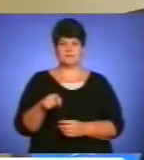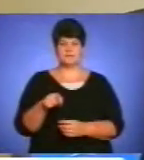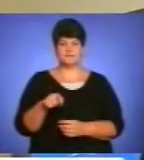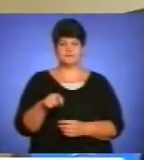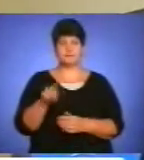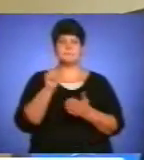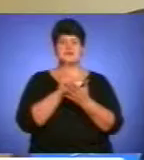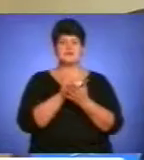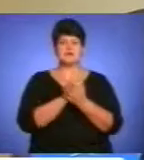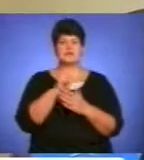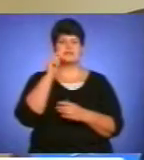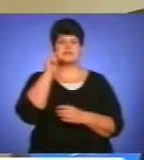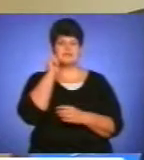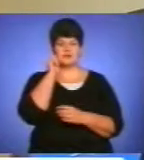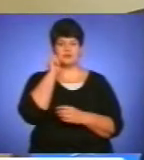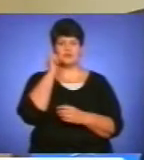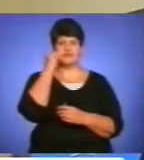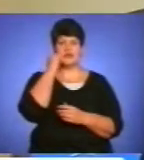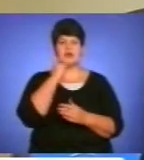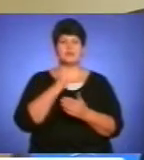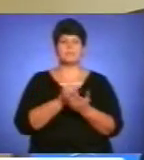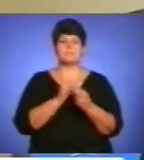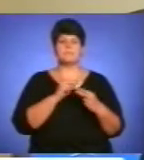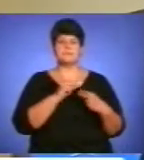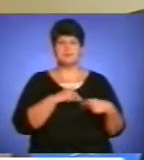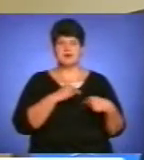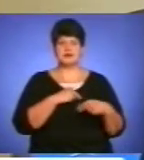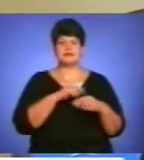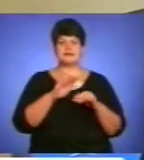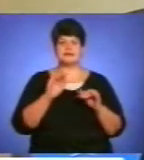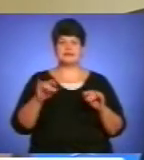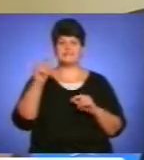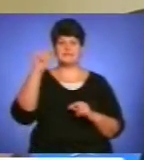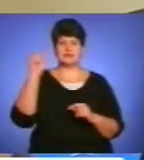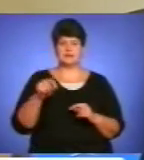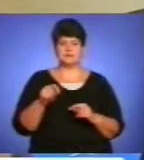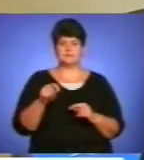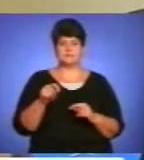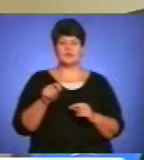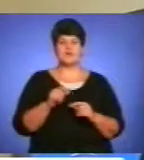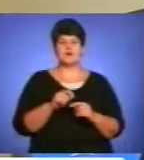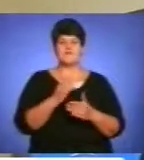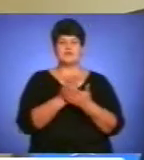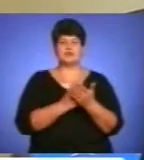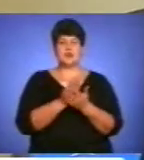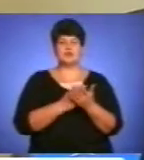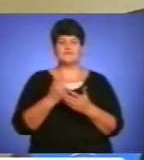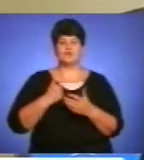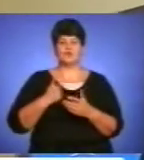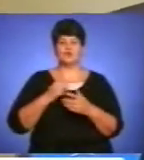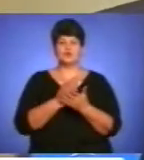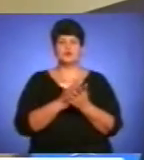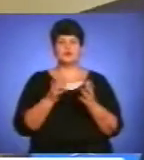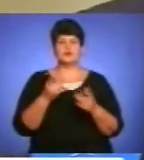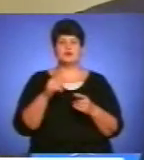Пенсіонери за віком – це ветерани праці, діти війни. Далі – ветерани військової служби та внутрішніх справ.